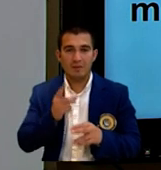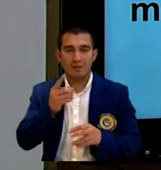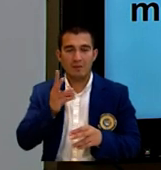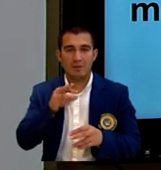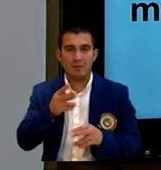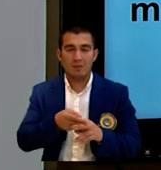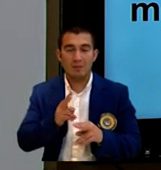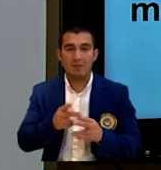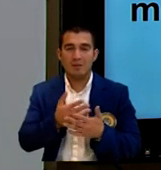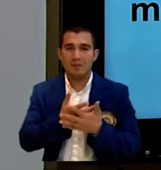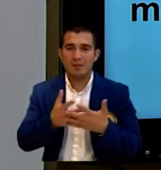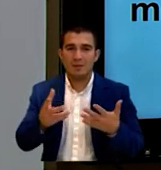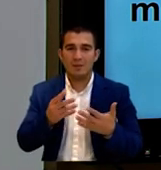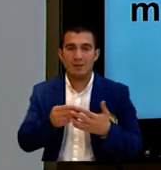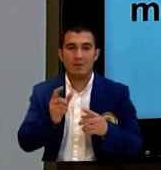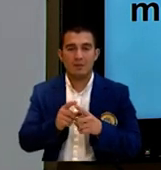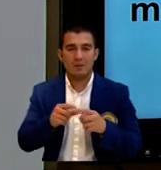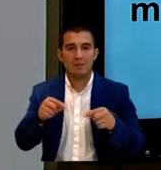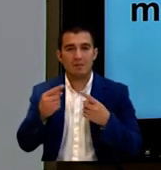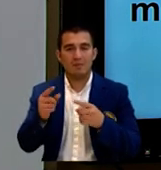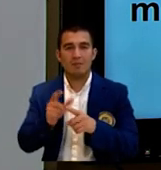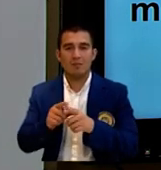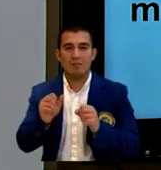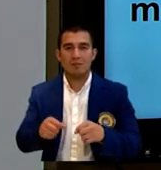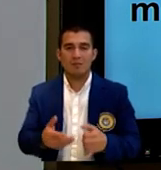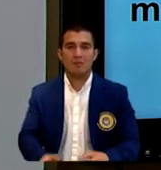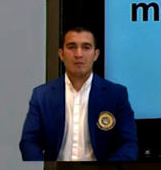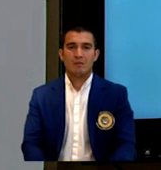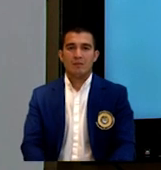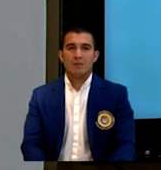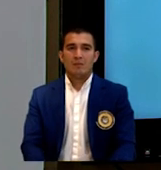modda uchun suvning massasi kelib chiqadi.